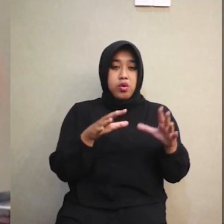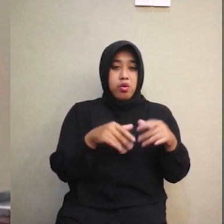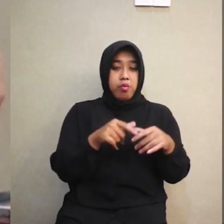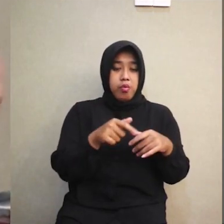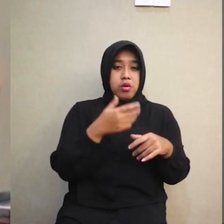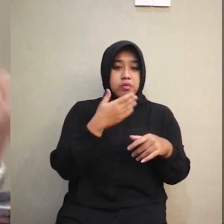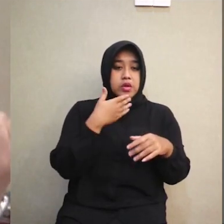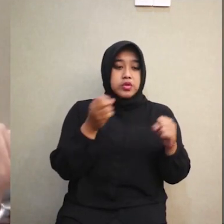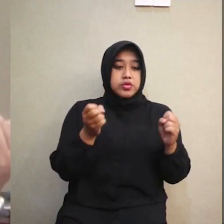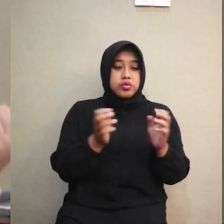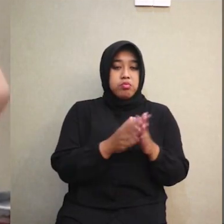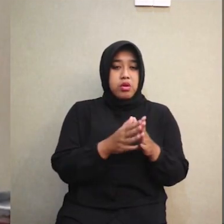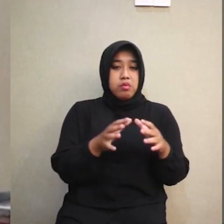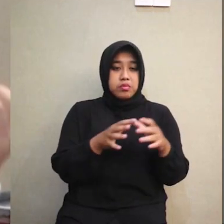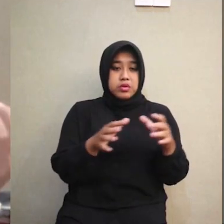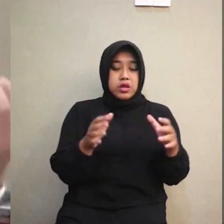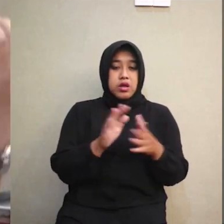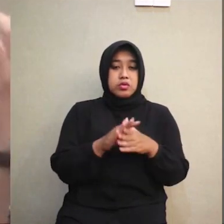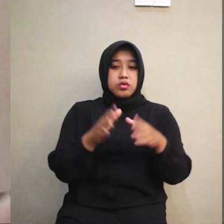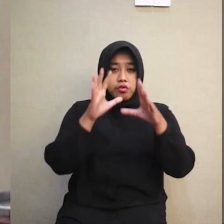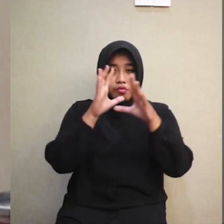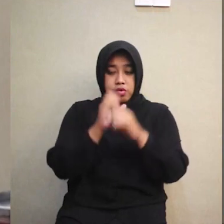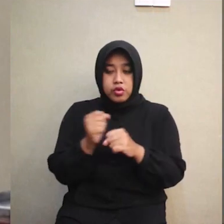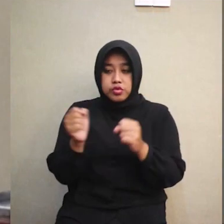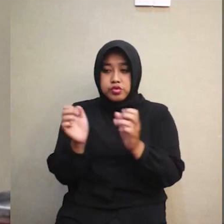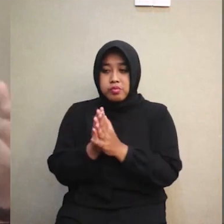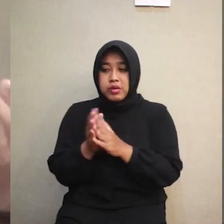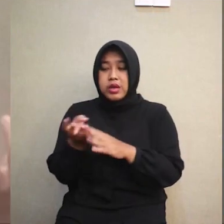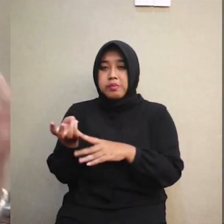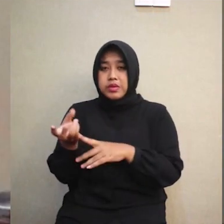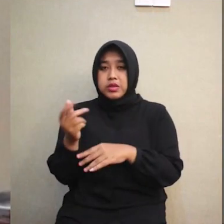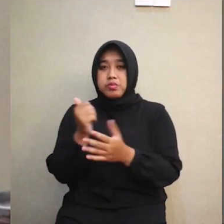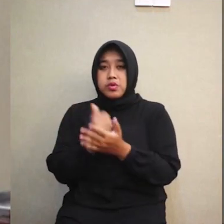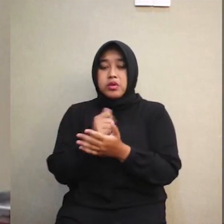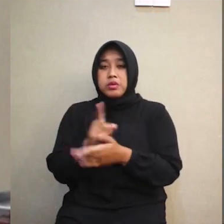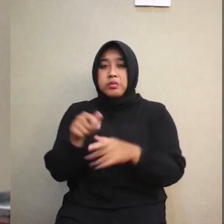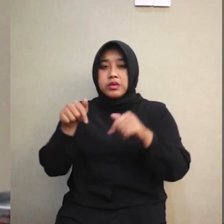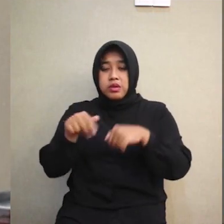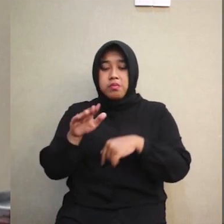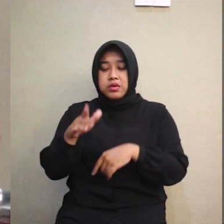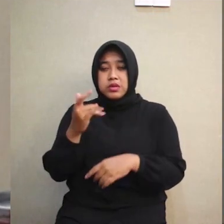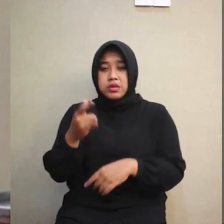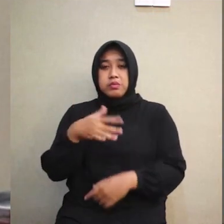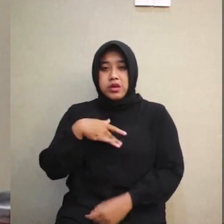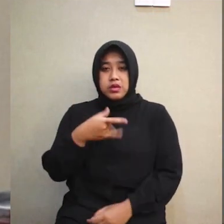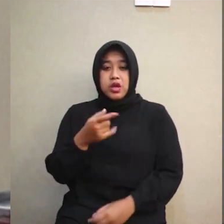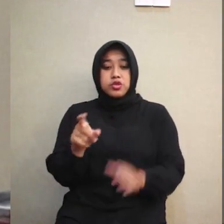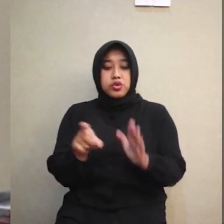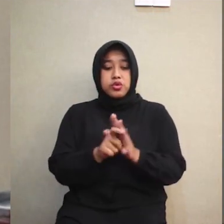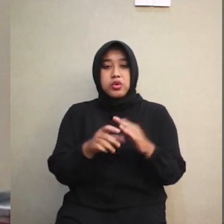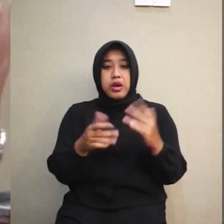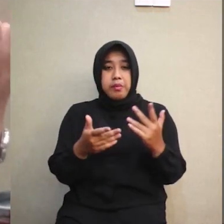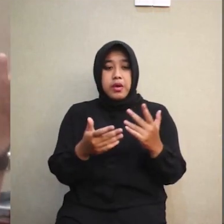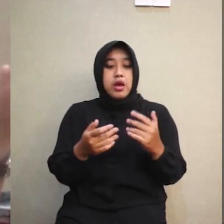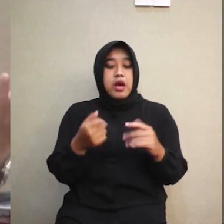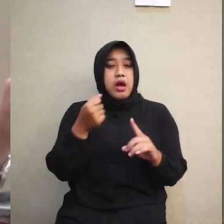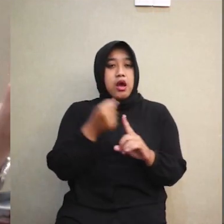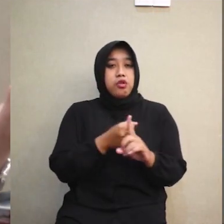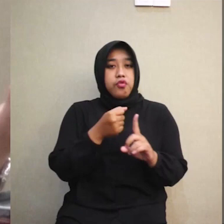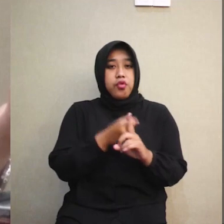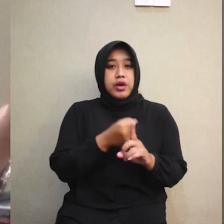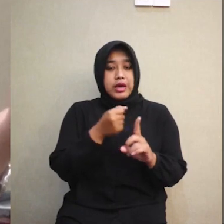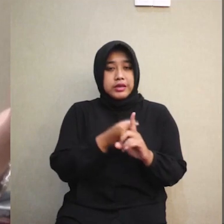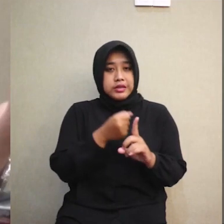jumlahnya lebih besar akan diprioritaskan daripada yang jumlahnya lebih kecil yang itu sampai hari ini masih kita rasakan misalnya ketika advokasi